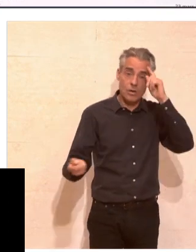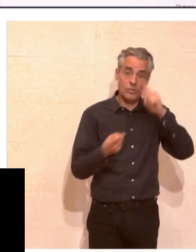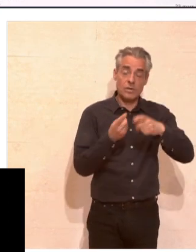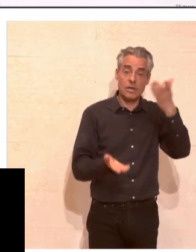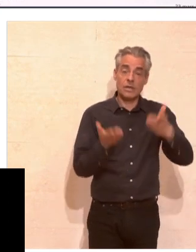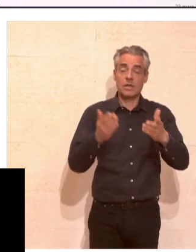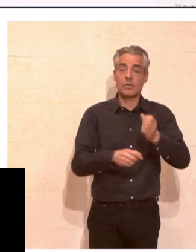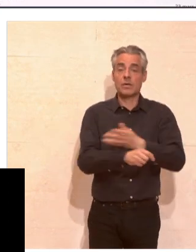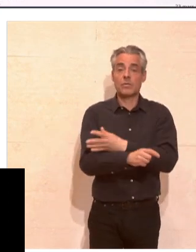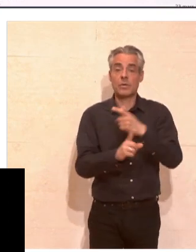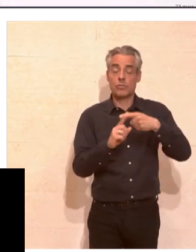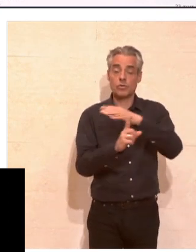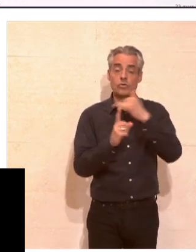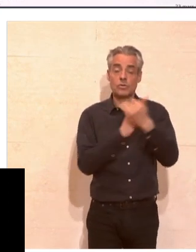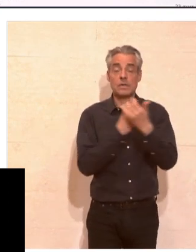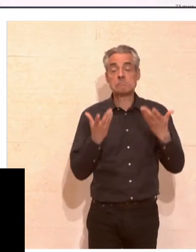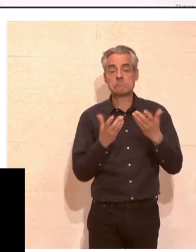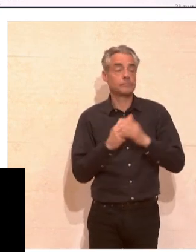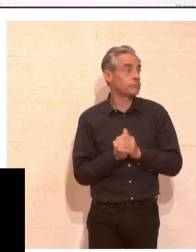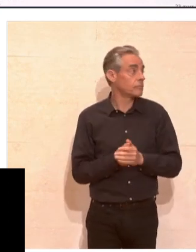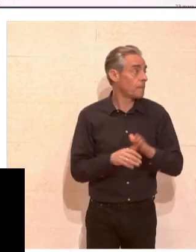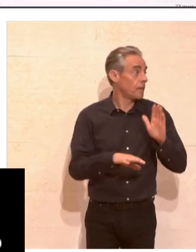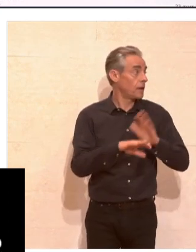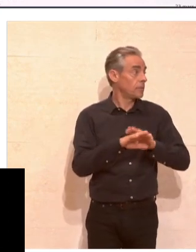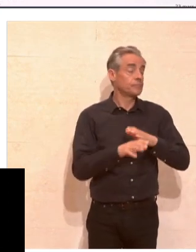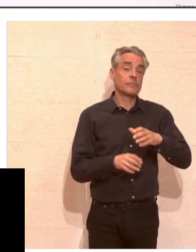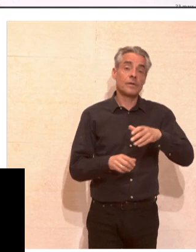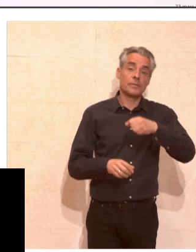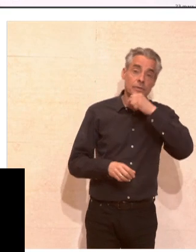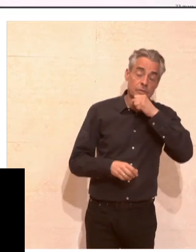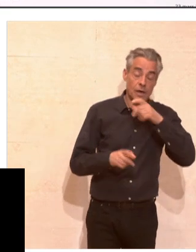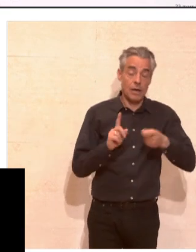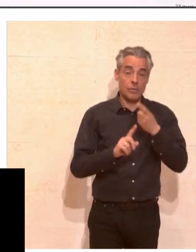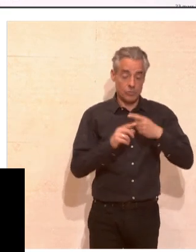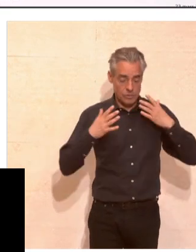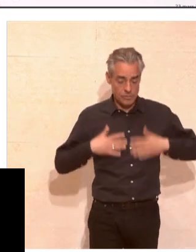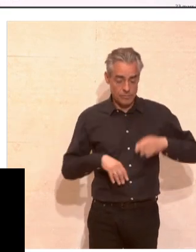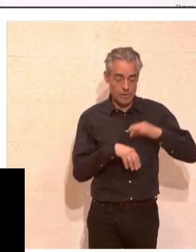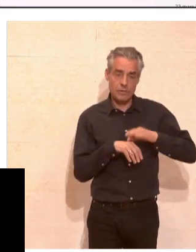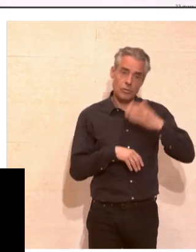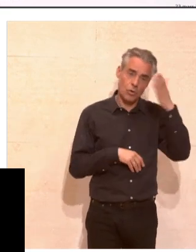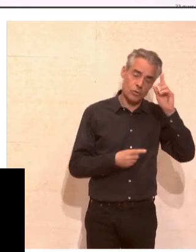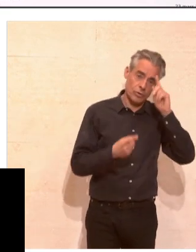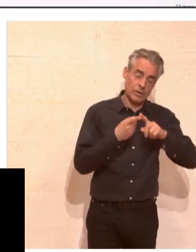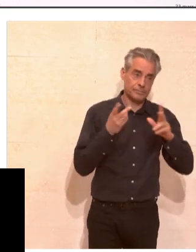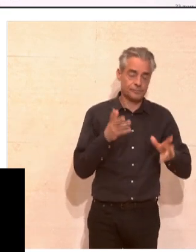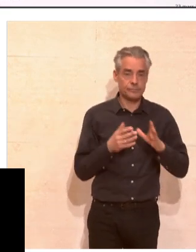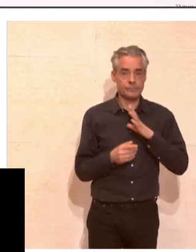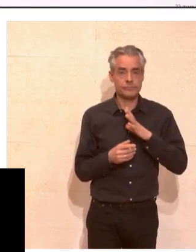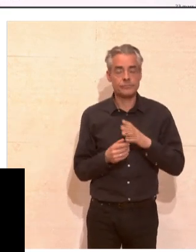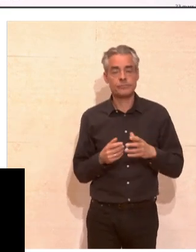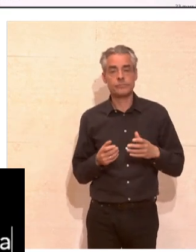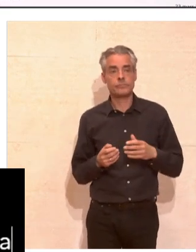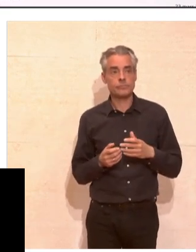équilibre émotionnel et social. Alors pour la prévention du vieillissement pathologique, ça c'est extrêmement important, mais ce n'est pas le sujet d'aujourd'hui, mais oui, il y a l'élimination des